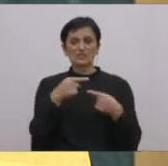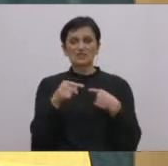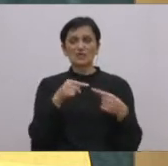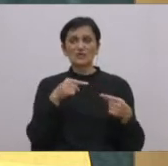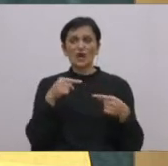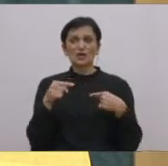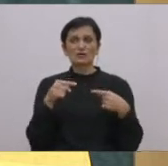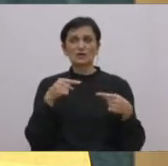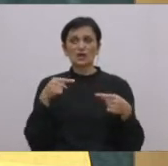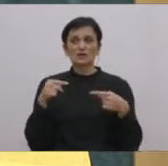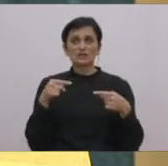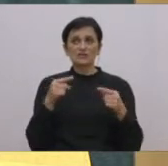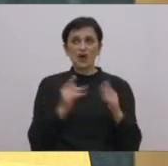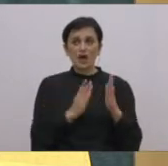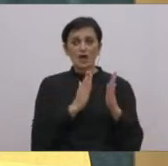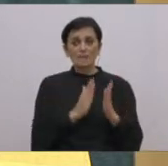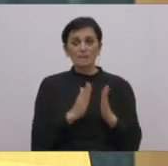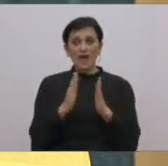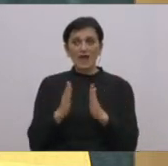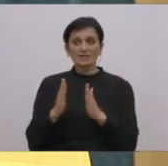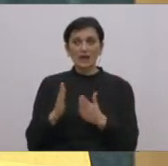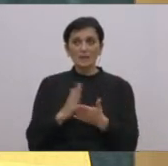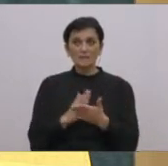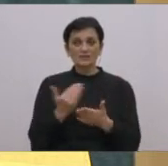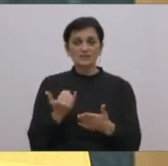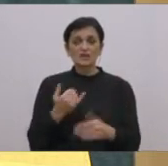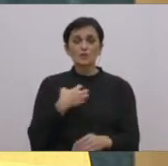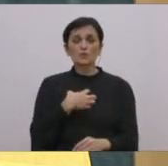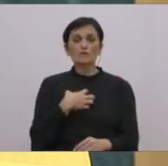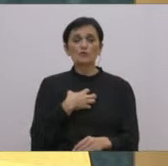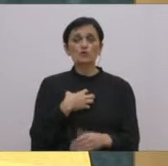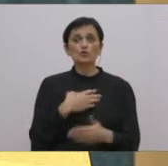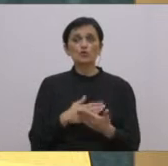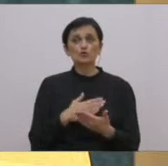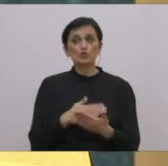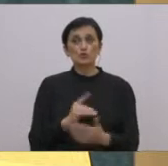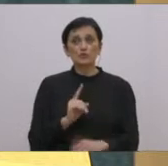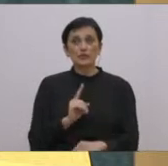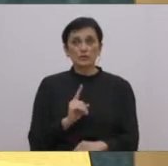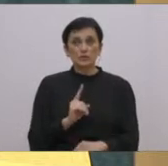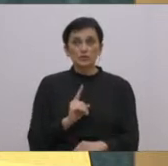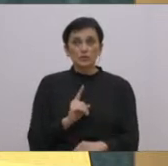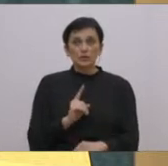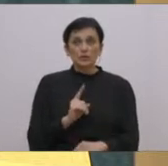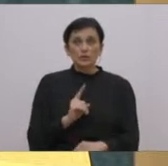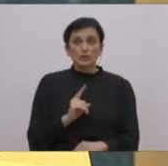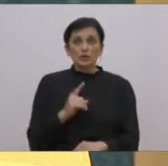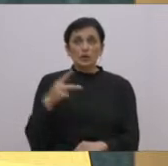ეტაპზე იმყოფება. მნიშვნელოვანია ის, რომ